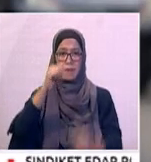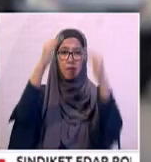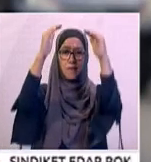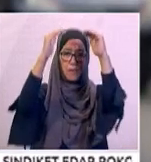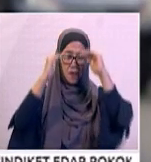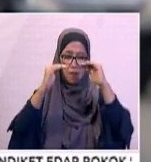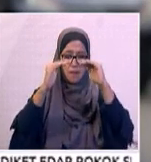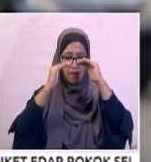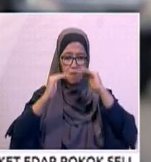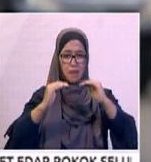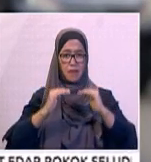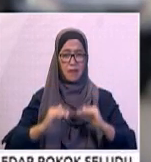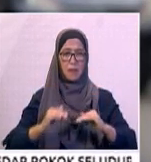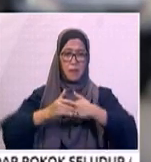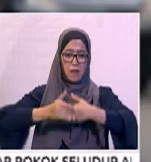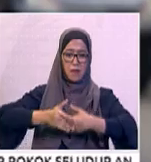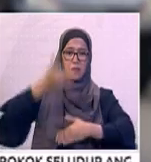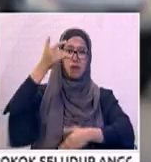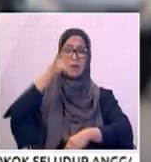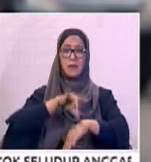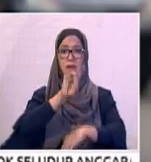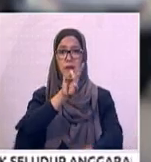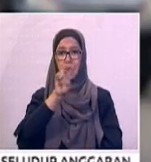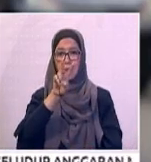seawal 8.27 minit malam semalam.